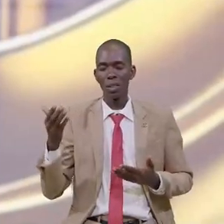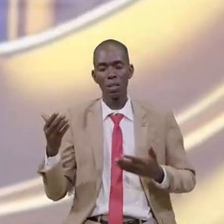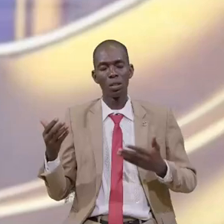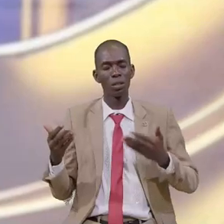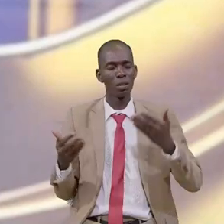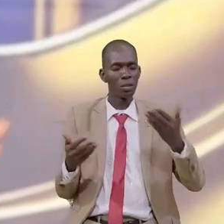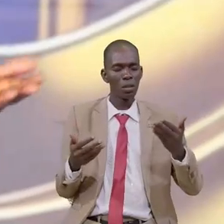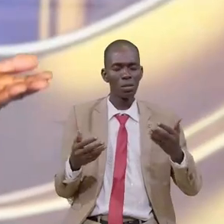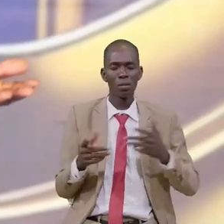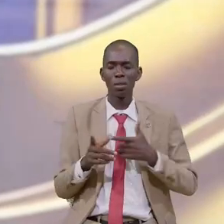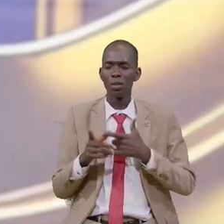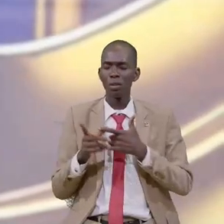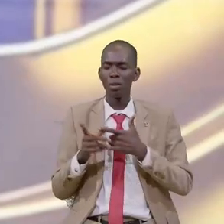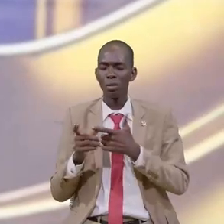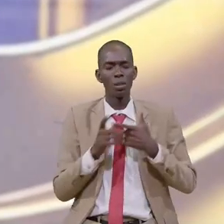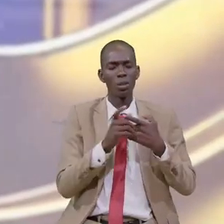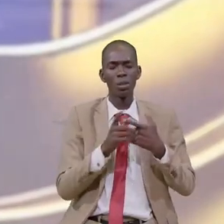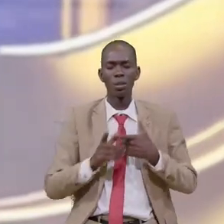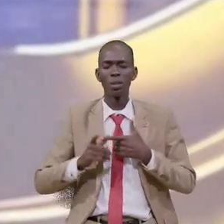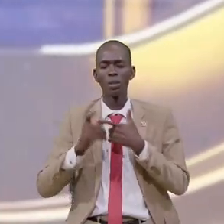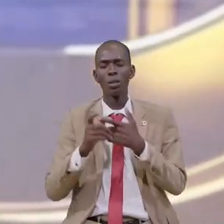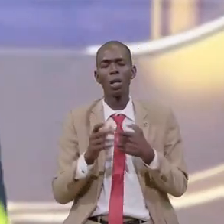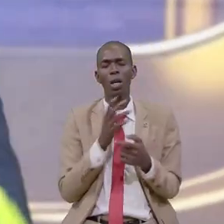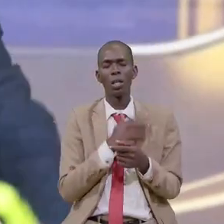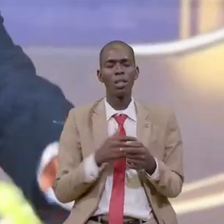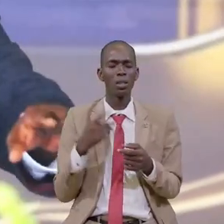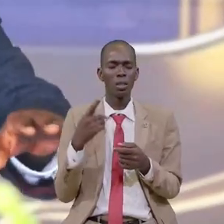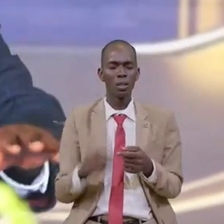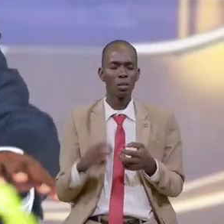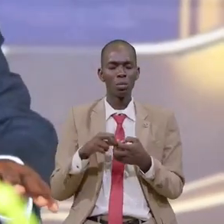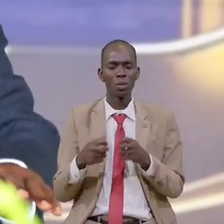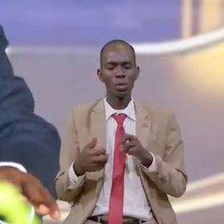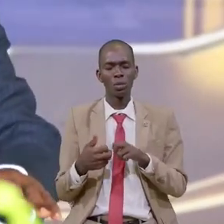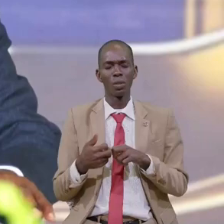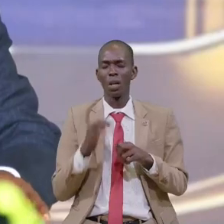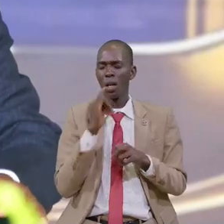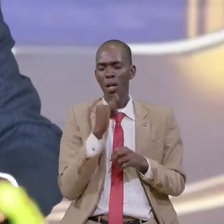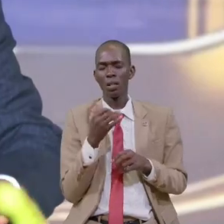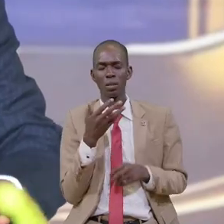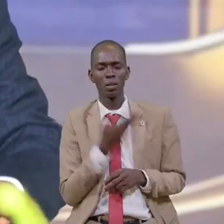qui sont désemparés et les montagnes sont toujours là, je prie